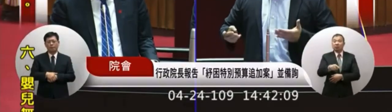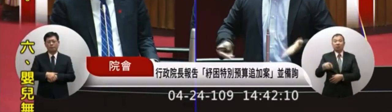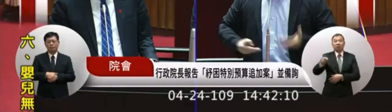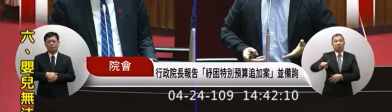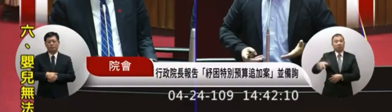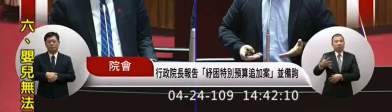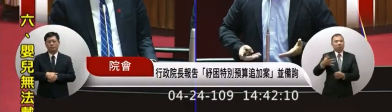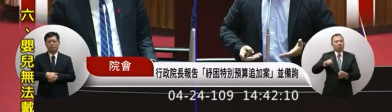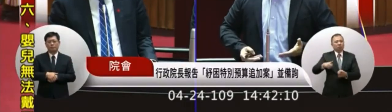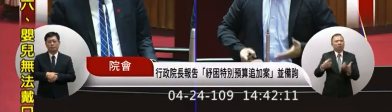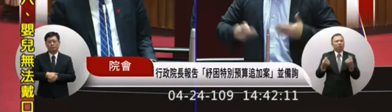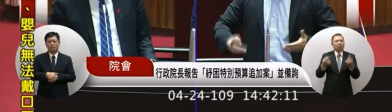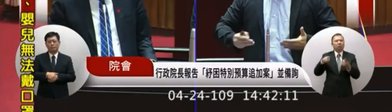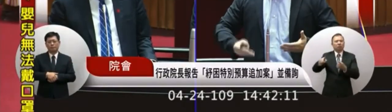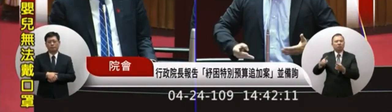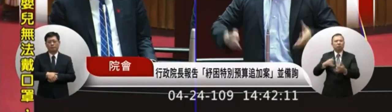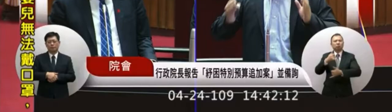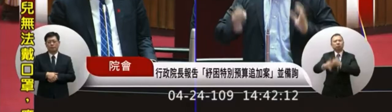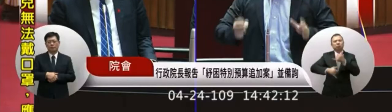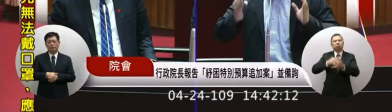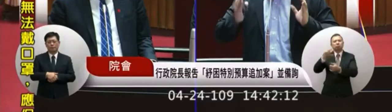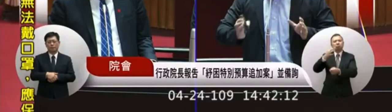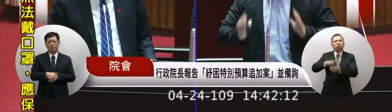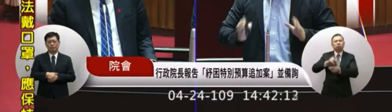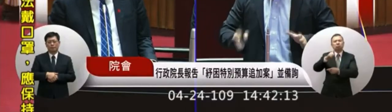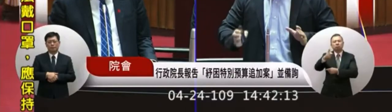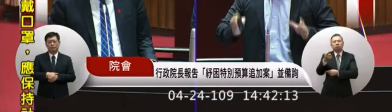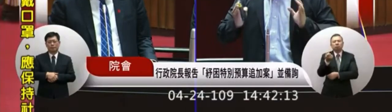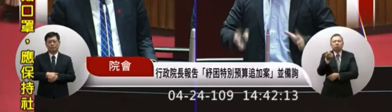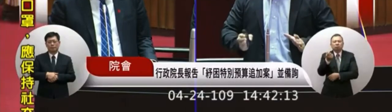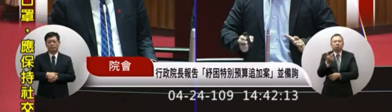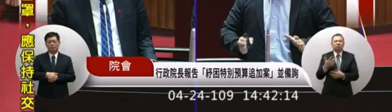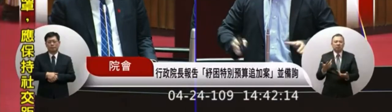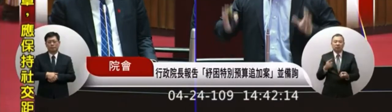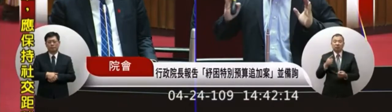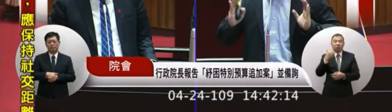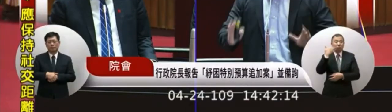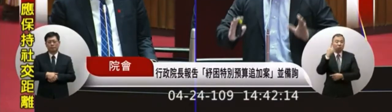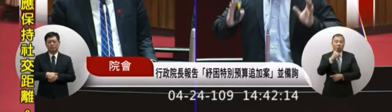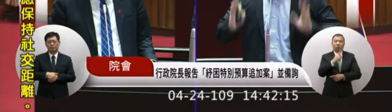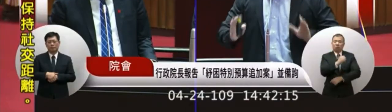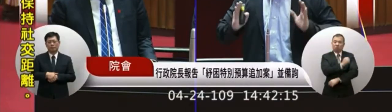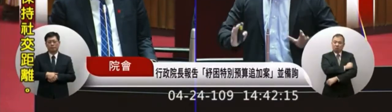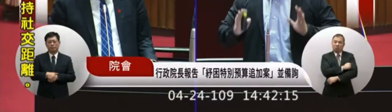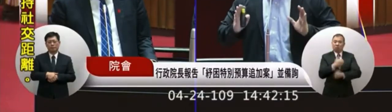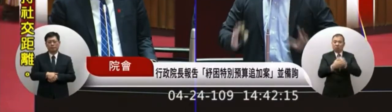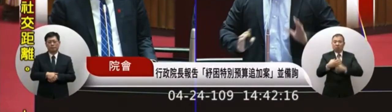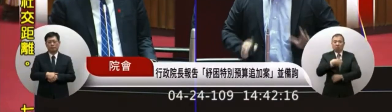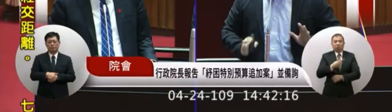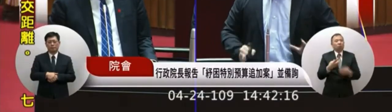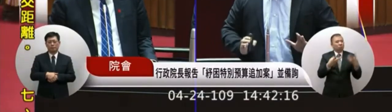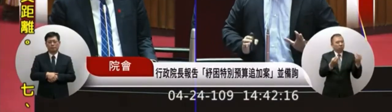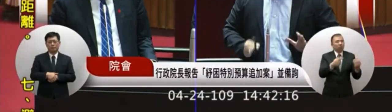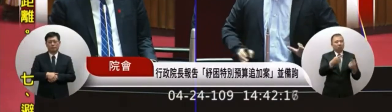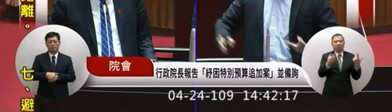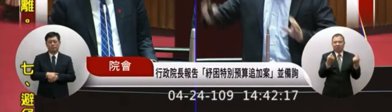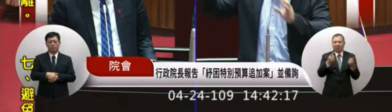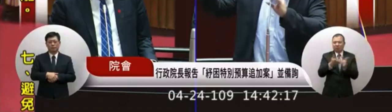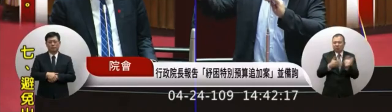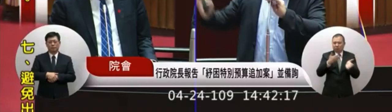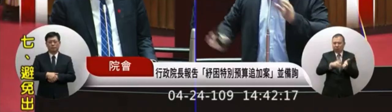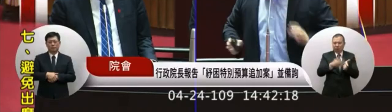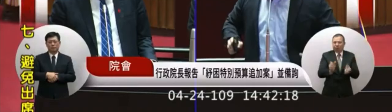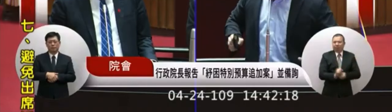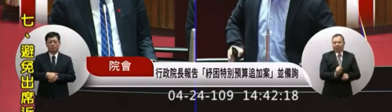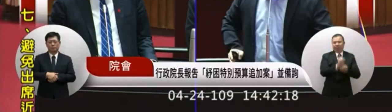是保未够嘛？哈、哦，类似这样的状况，是毋是？让互无劳保的劳工哦，能够编列更多的预算这样。哈、哦，